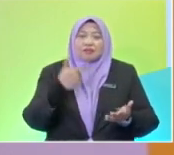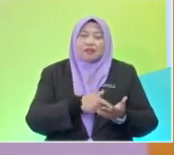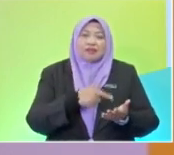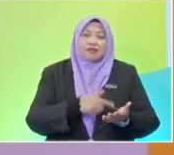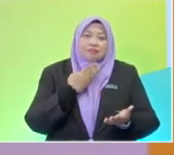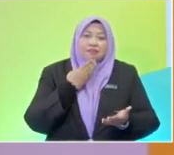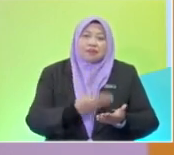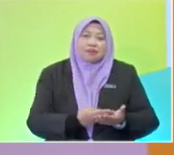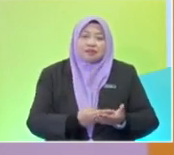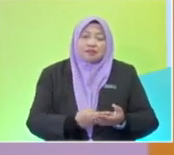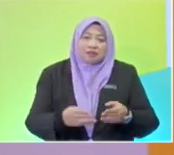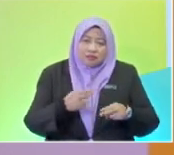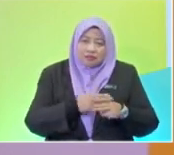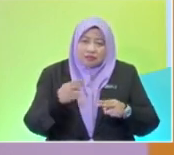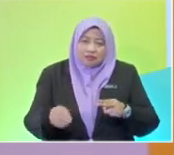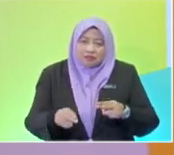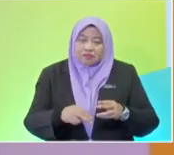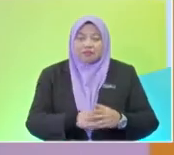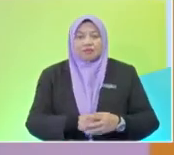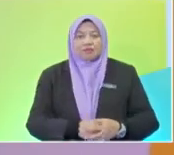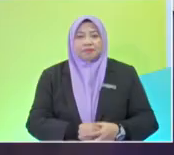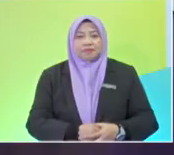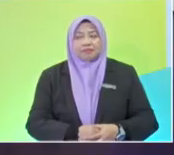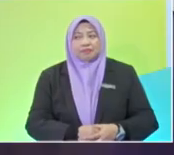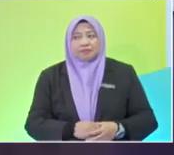kesempurnaannya boleh ke ujung sedikit lagi